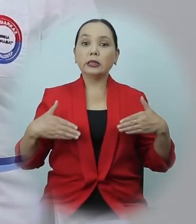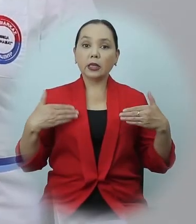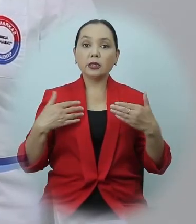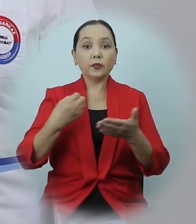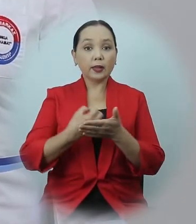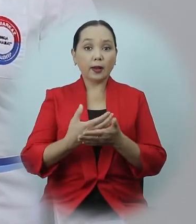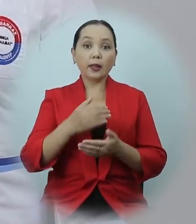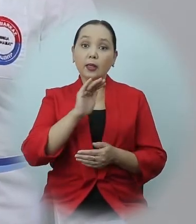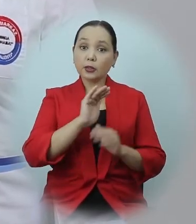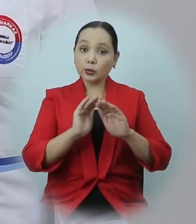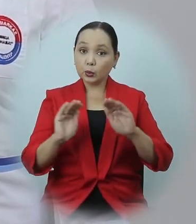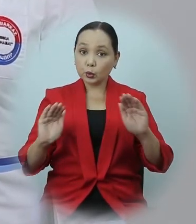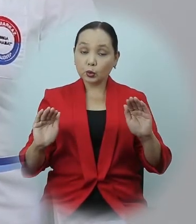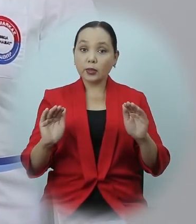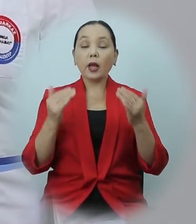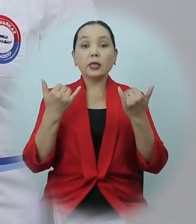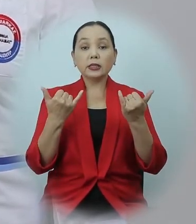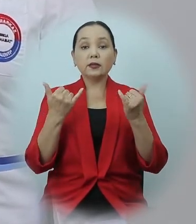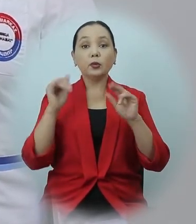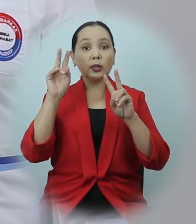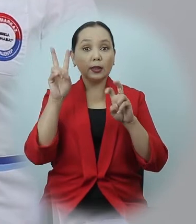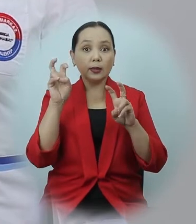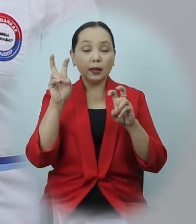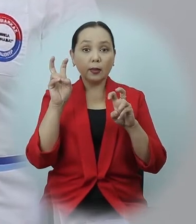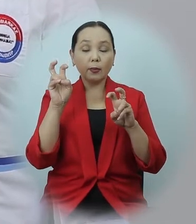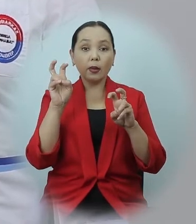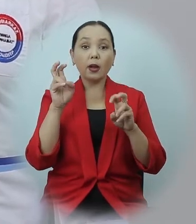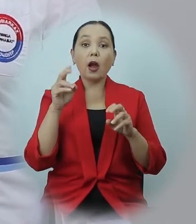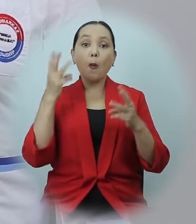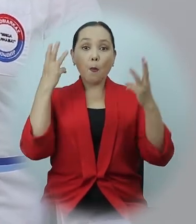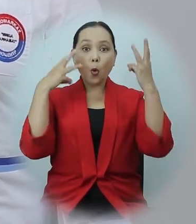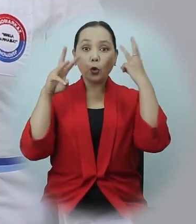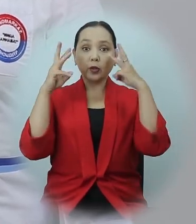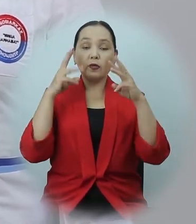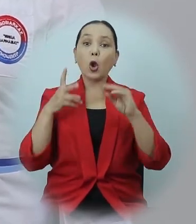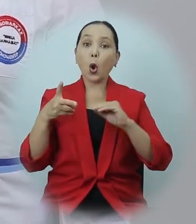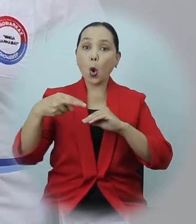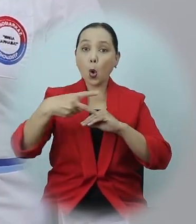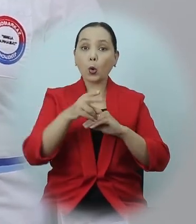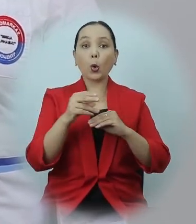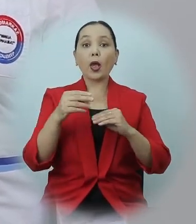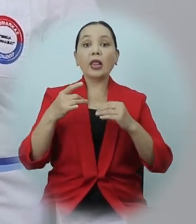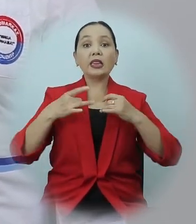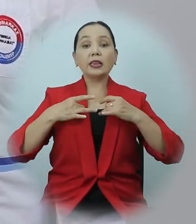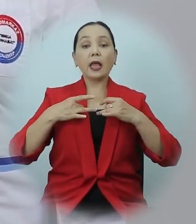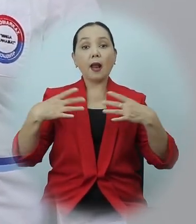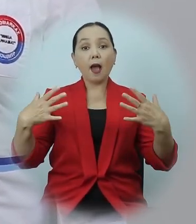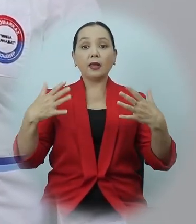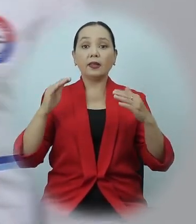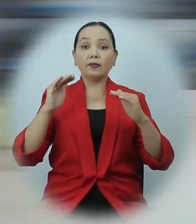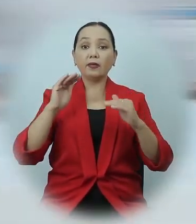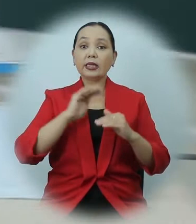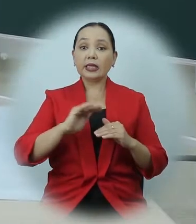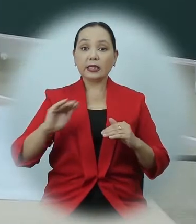Здравствуйте, дорогие слушатели! Тема сегодняшнего занятия – моделирование икрой нарядного детского